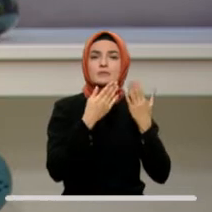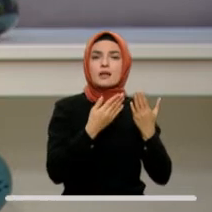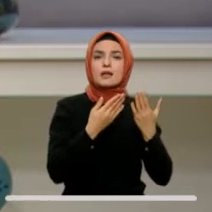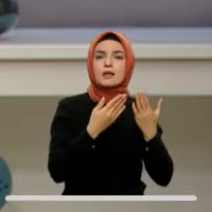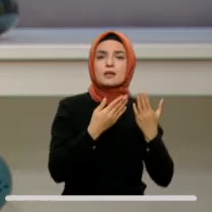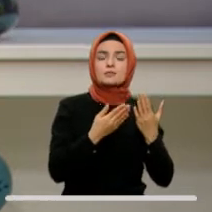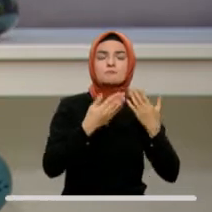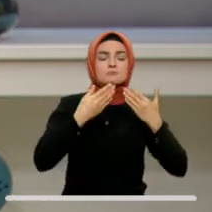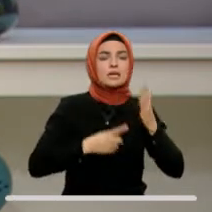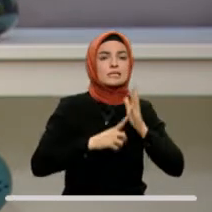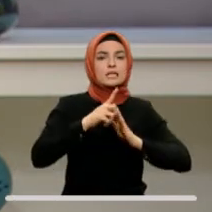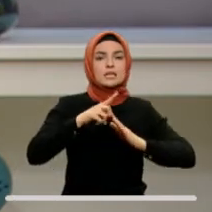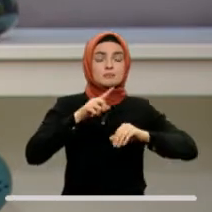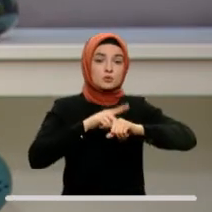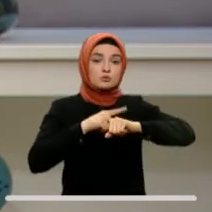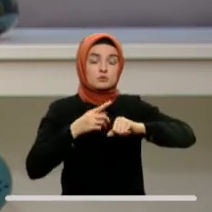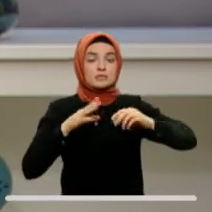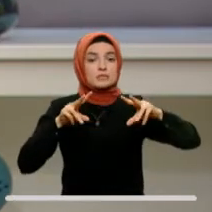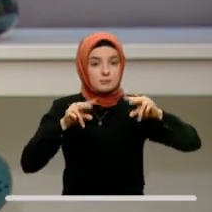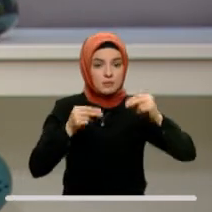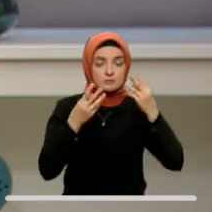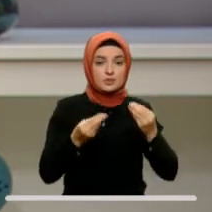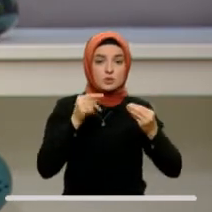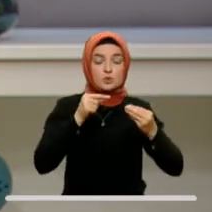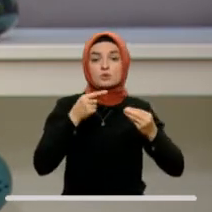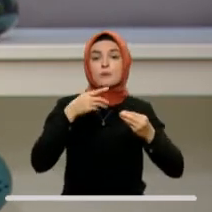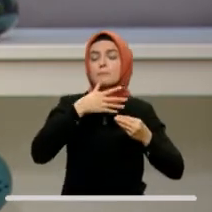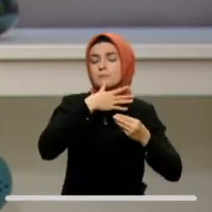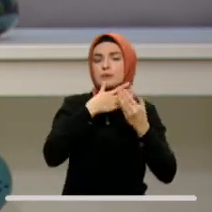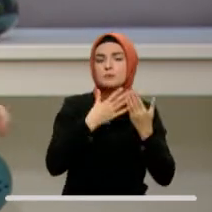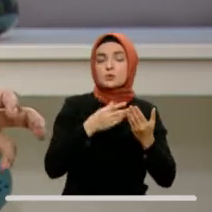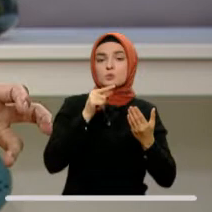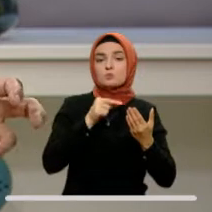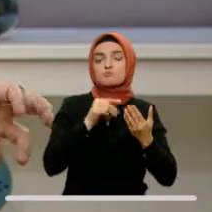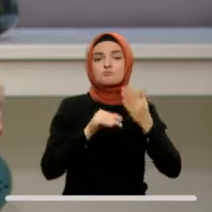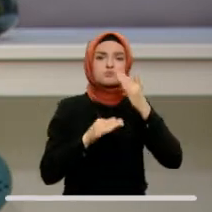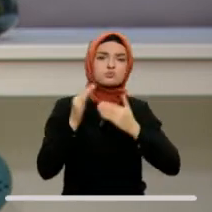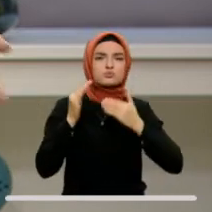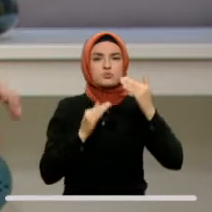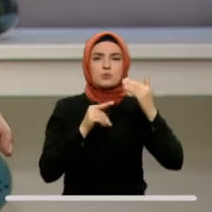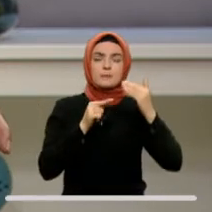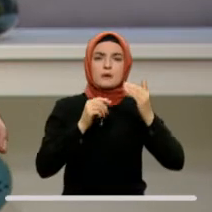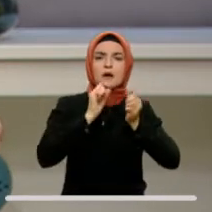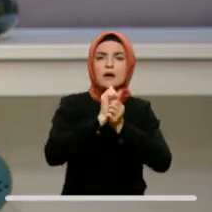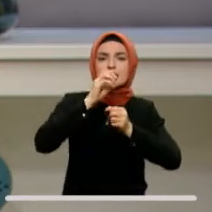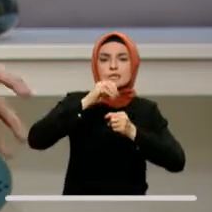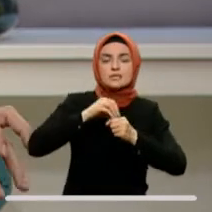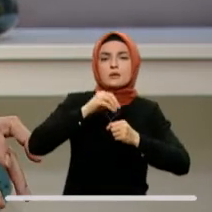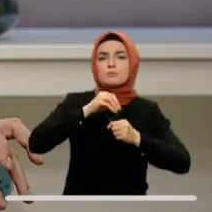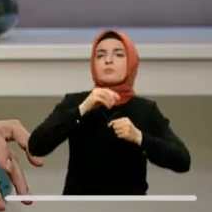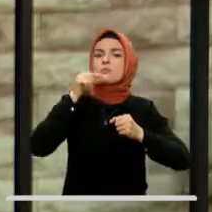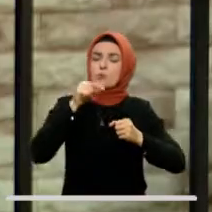sürecimiz tamamlandıysa az çok kritik edebiliriz. Tabii. Bu insan şurada şöyle davranıyor. Evet. Büyük ihtimal aile içindeki şeyler de